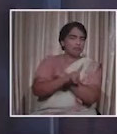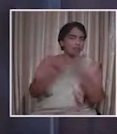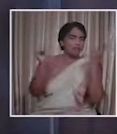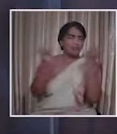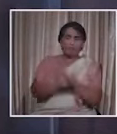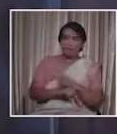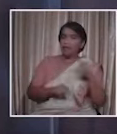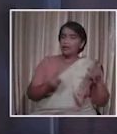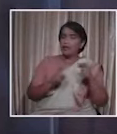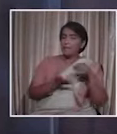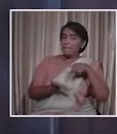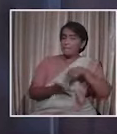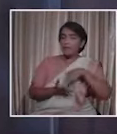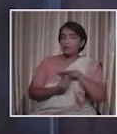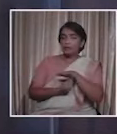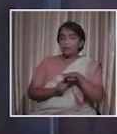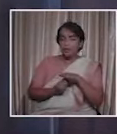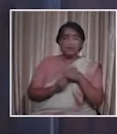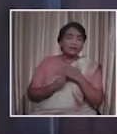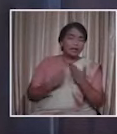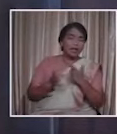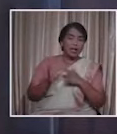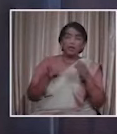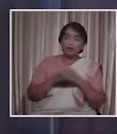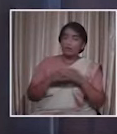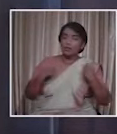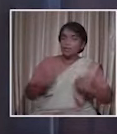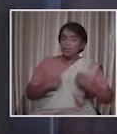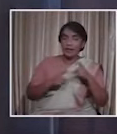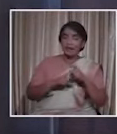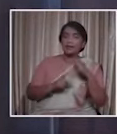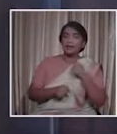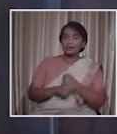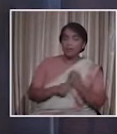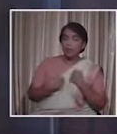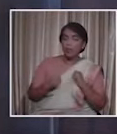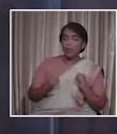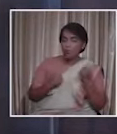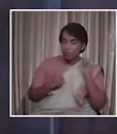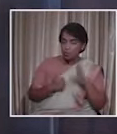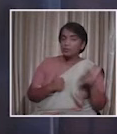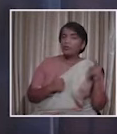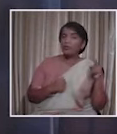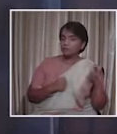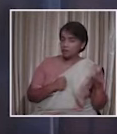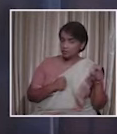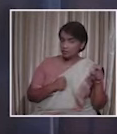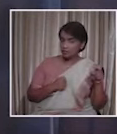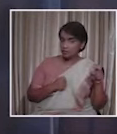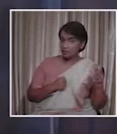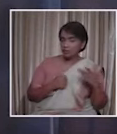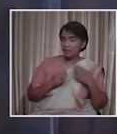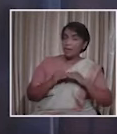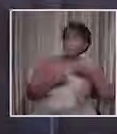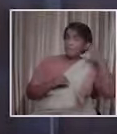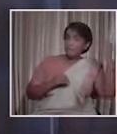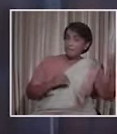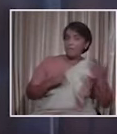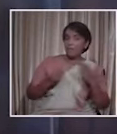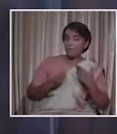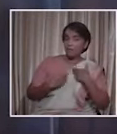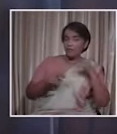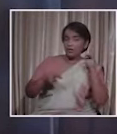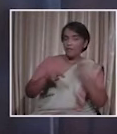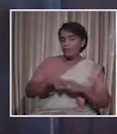කරලා මධ්‍යම පරිසර අධිකාරී සභාපතිතුමා අධ්‍යක්ෂක ජෙනරාල්තුමා උත්සාහ කරන්නේ මේවා පස්සේ කාලයක Tamante හිත